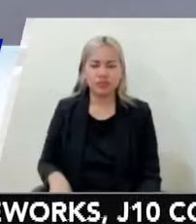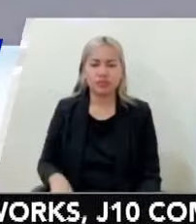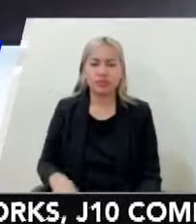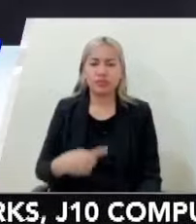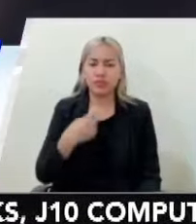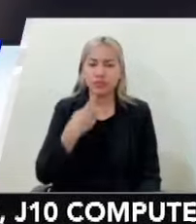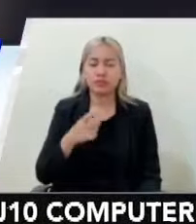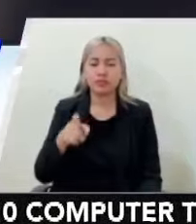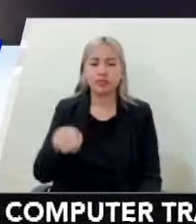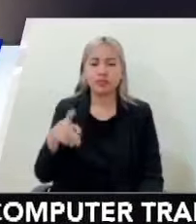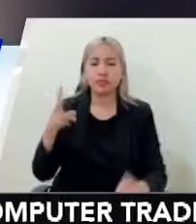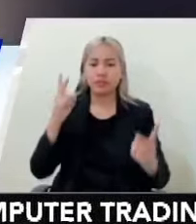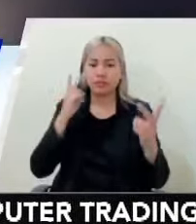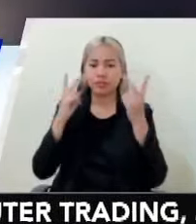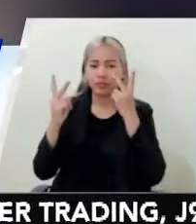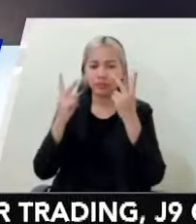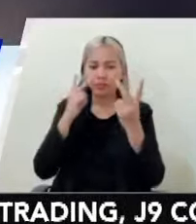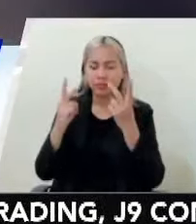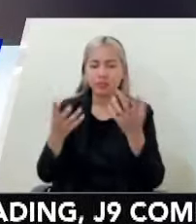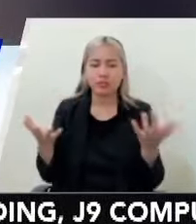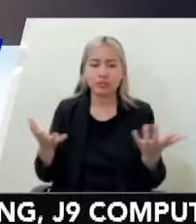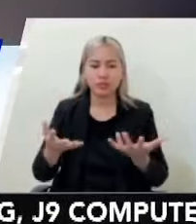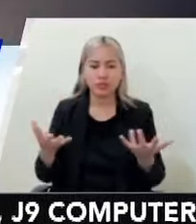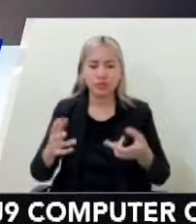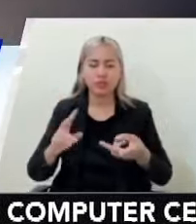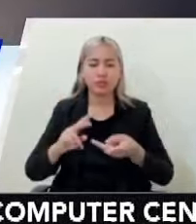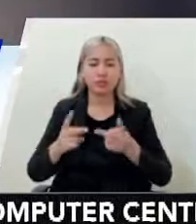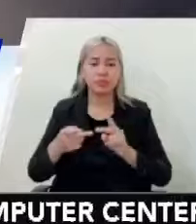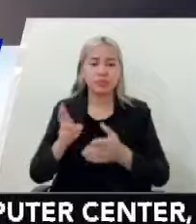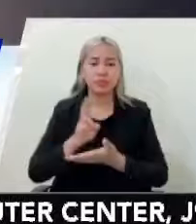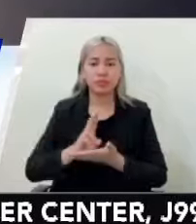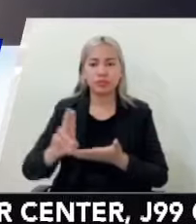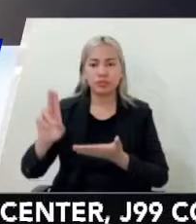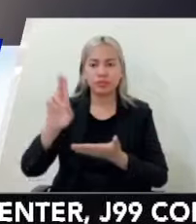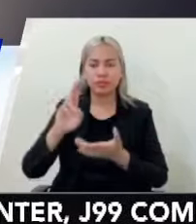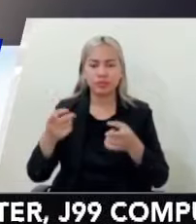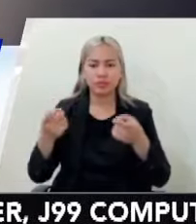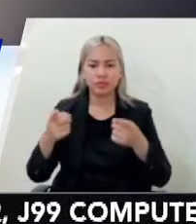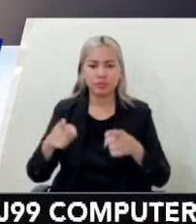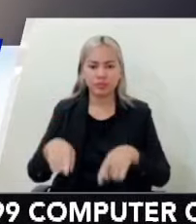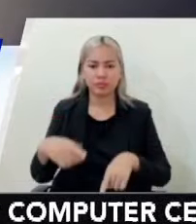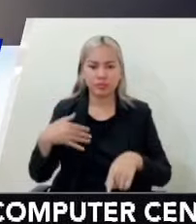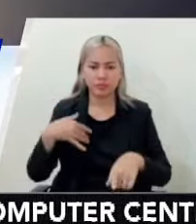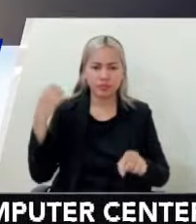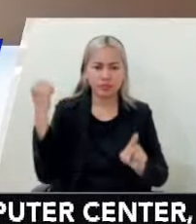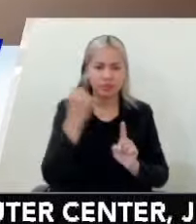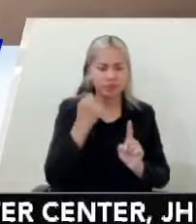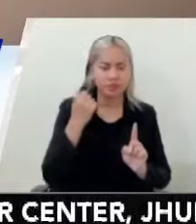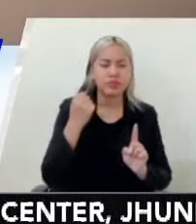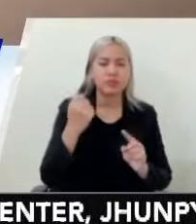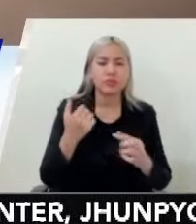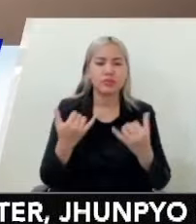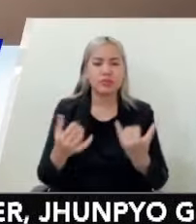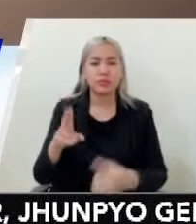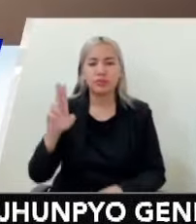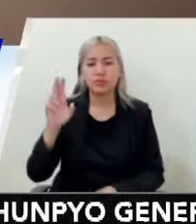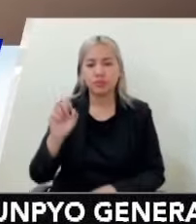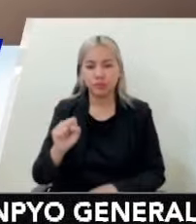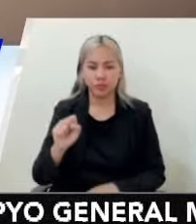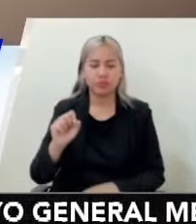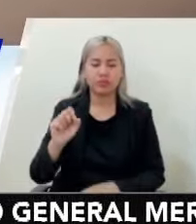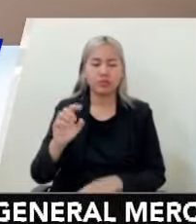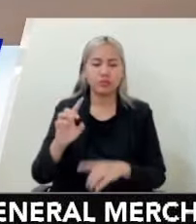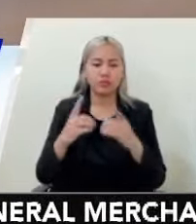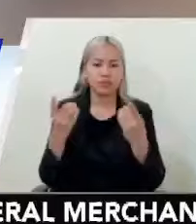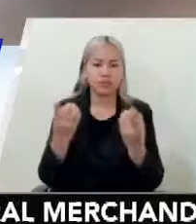mga nasabing Amerikano sa kanilang partner university nang atakihin. Minumonitor na ng U.S. State Department ang insidente. Wala pang